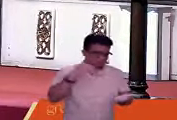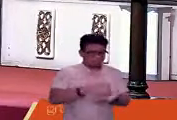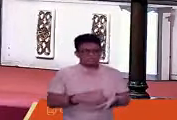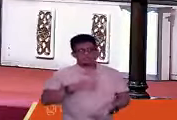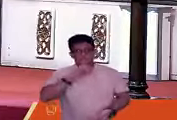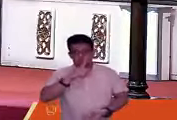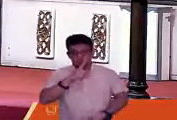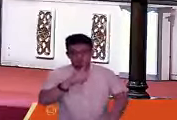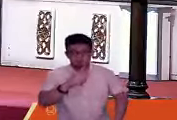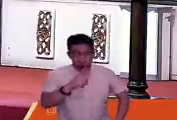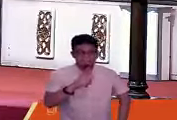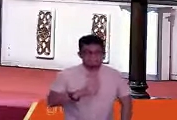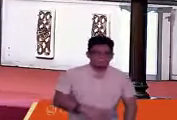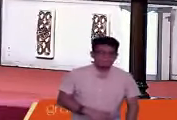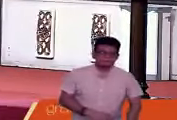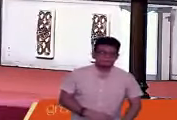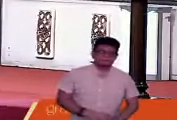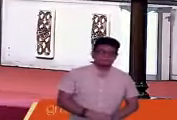So,